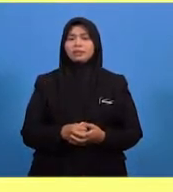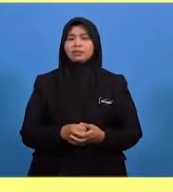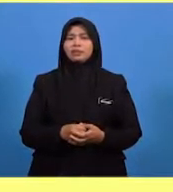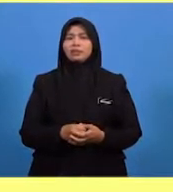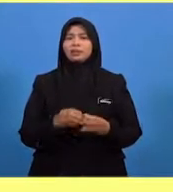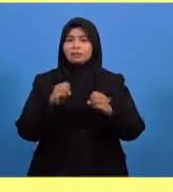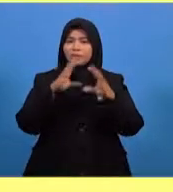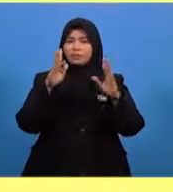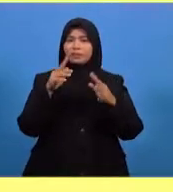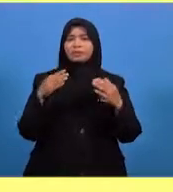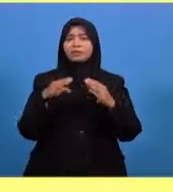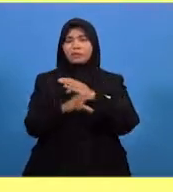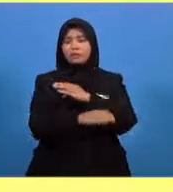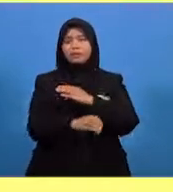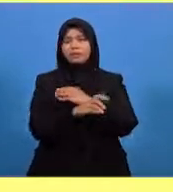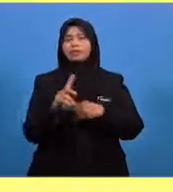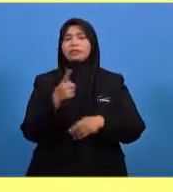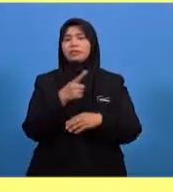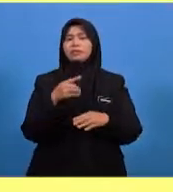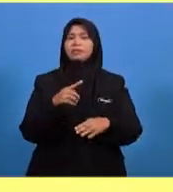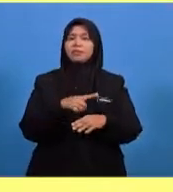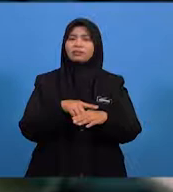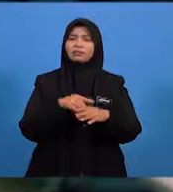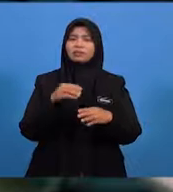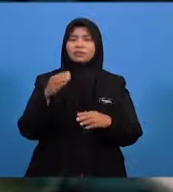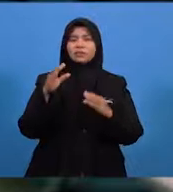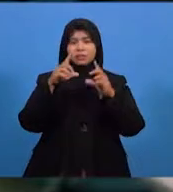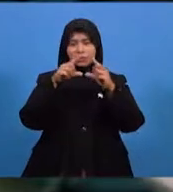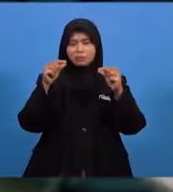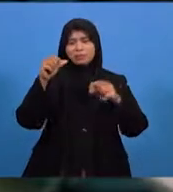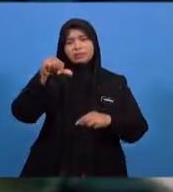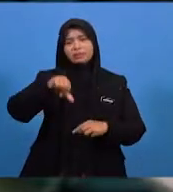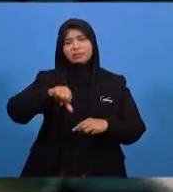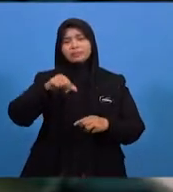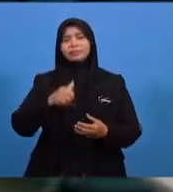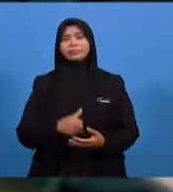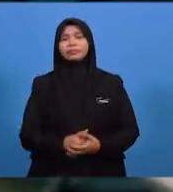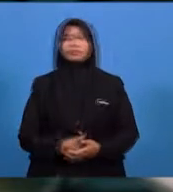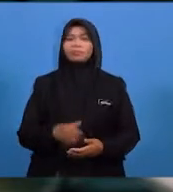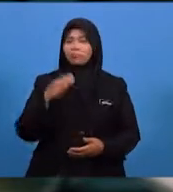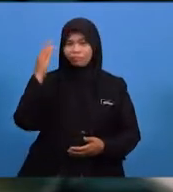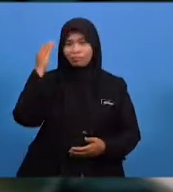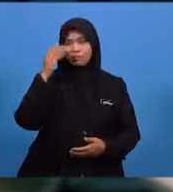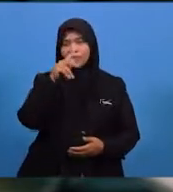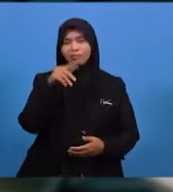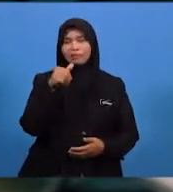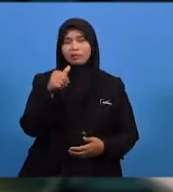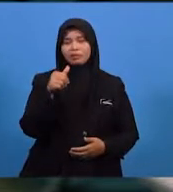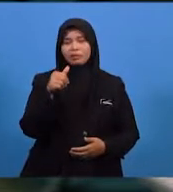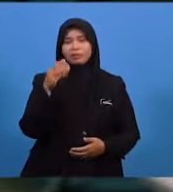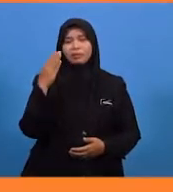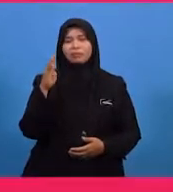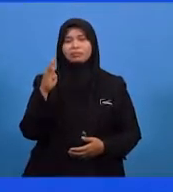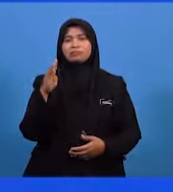negara ndak selepas kekalahan jepun Tahukah anda bahwa kekejaman tentera